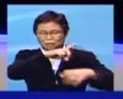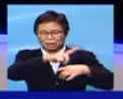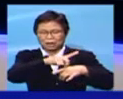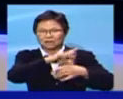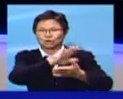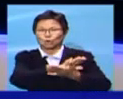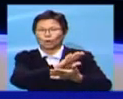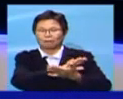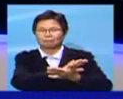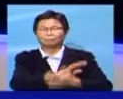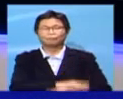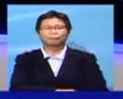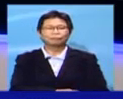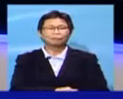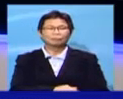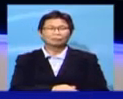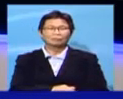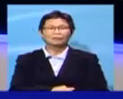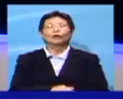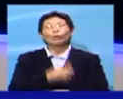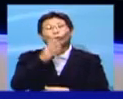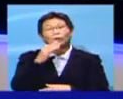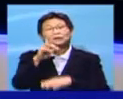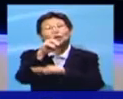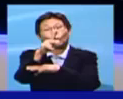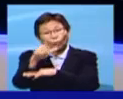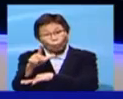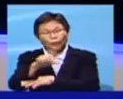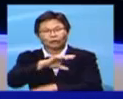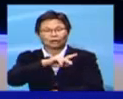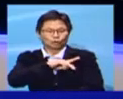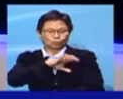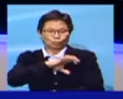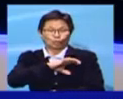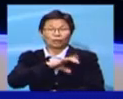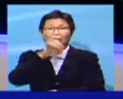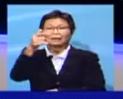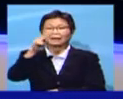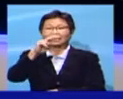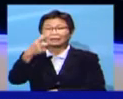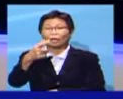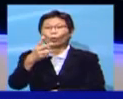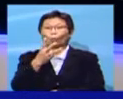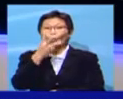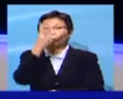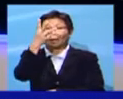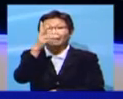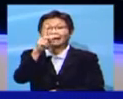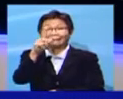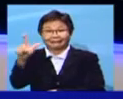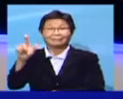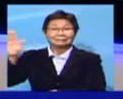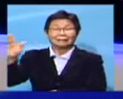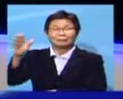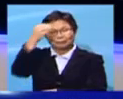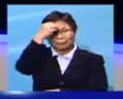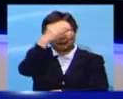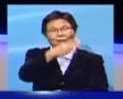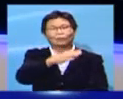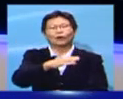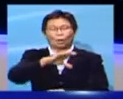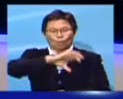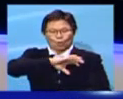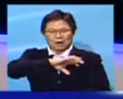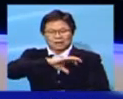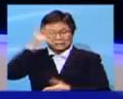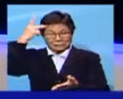sebuah sekolah merintis langkah itu di ibu negara ketua polisedang wangi SCP Mohamad suukri Kaman memberitahu anggota terlibat